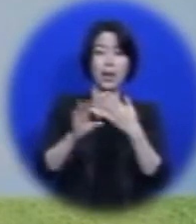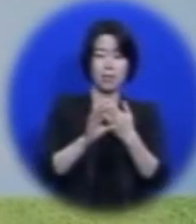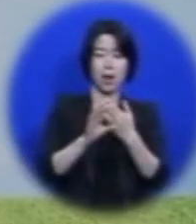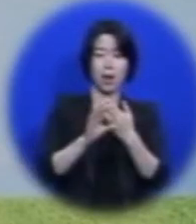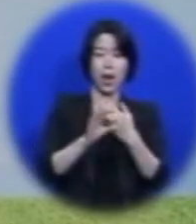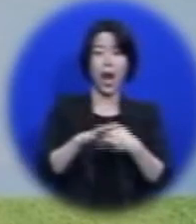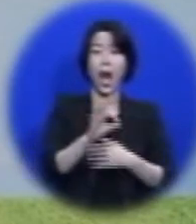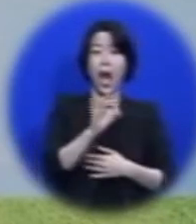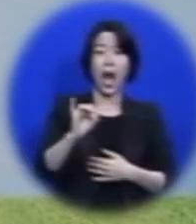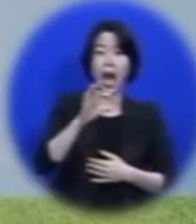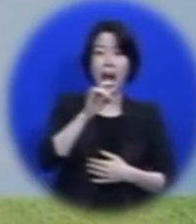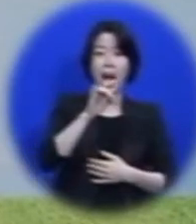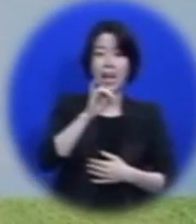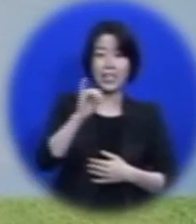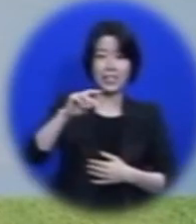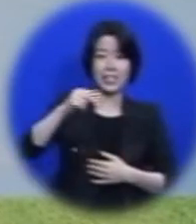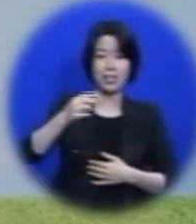아이돌 가수 같은 사람.